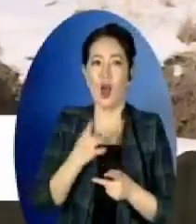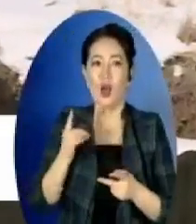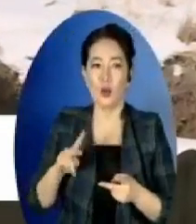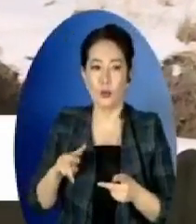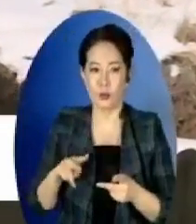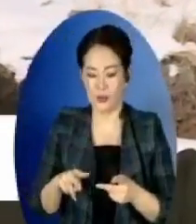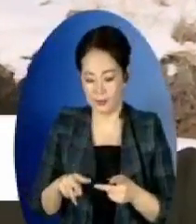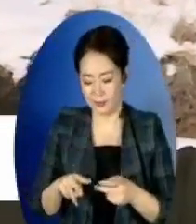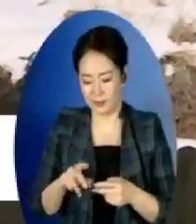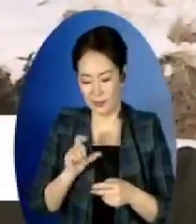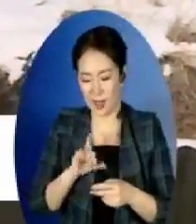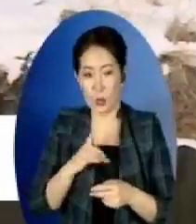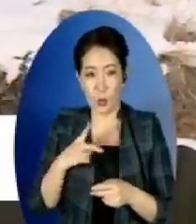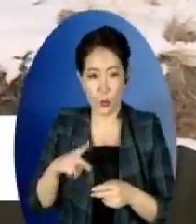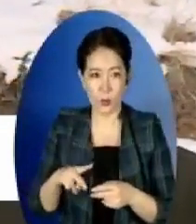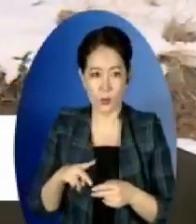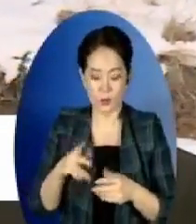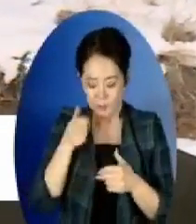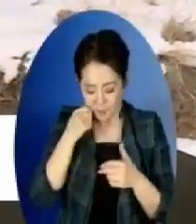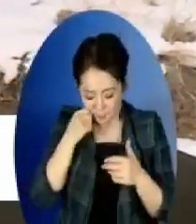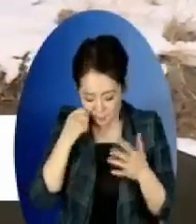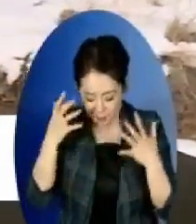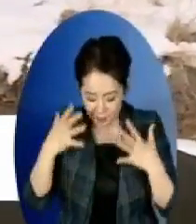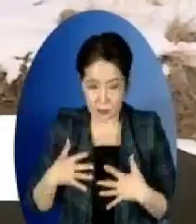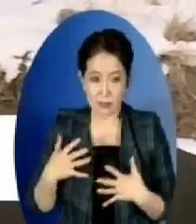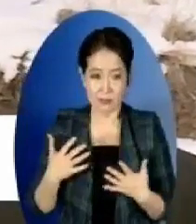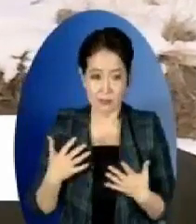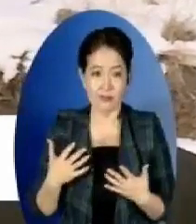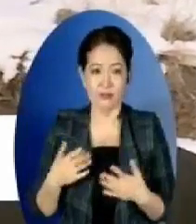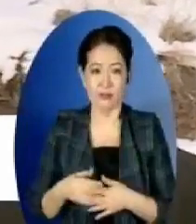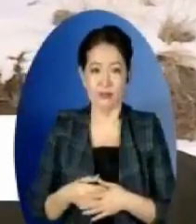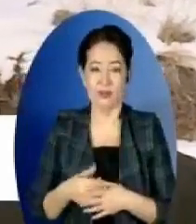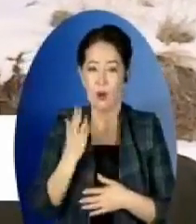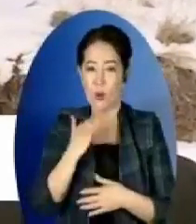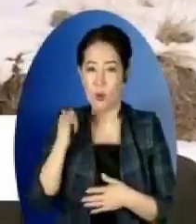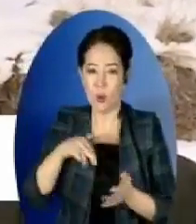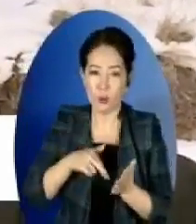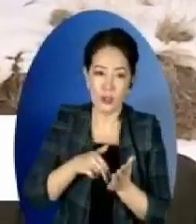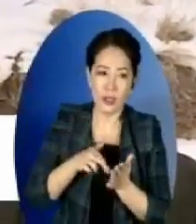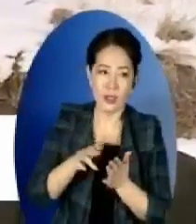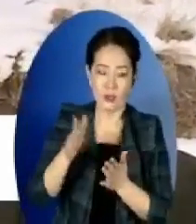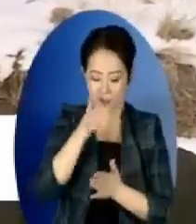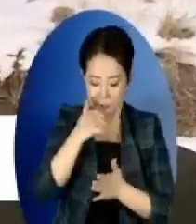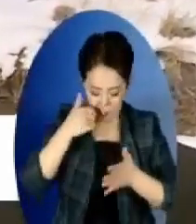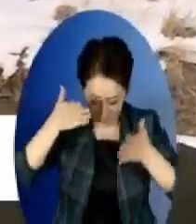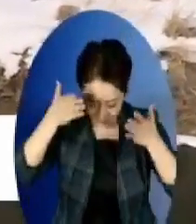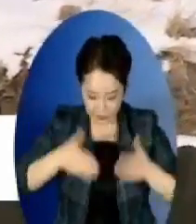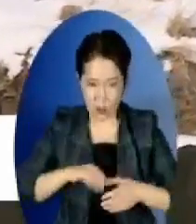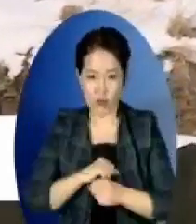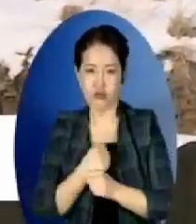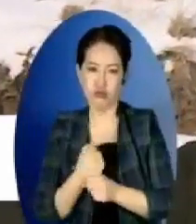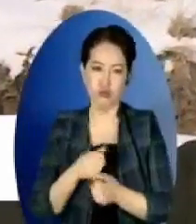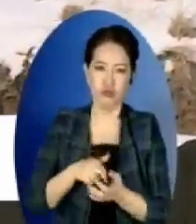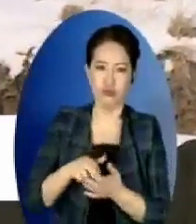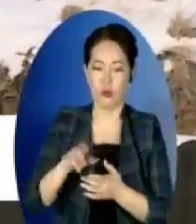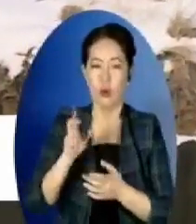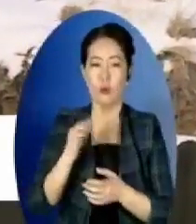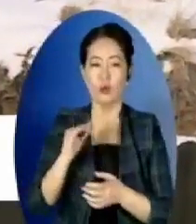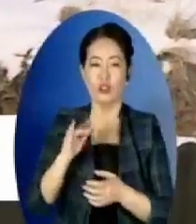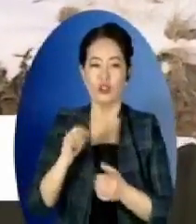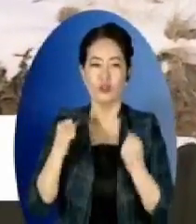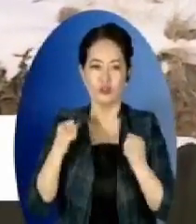тал юунаас бие бэлдрийн талаас ач гэсэн энэ чинь нөгөө ууланд алхах нь гэдэг чинь хүний хамгийн бие идэрэхтэй хөдөлж чинь булчин хөдөлж